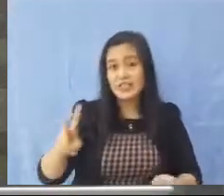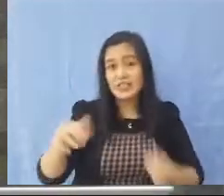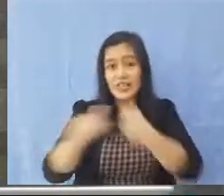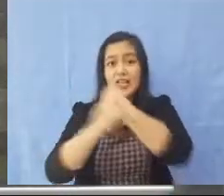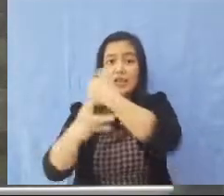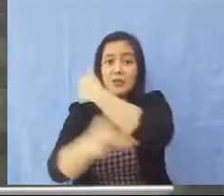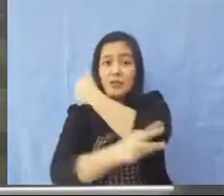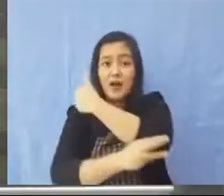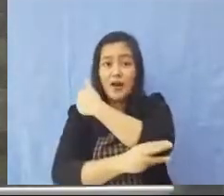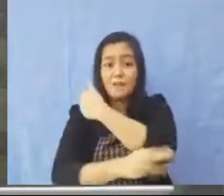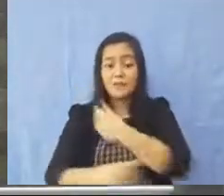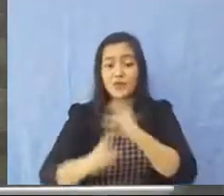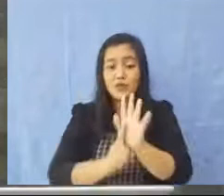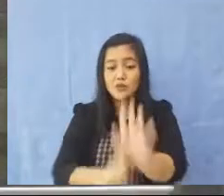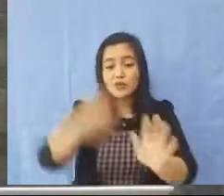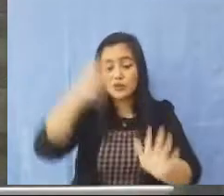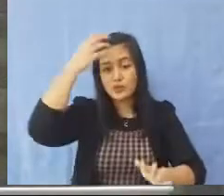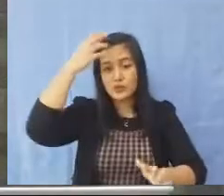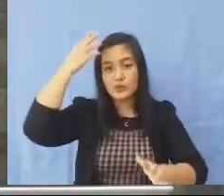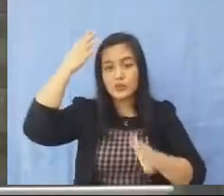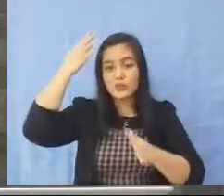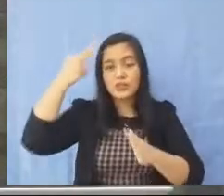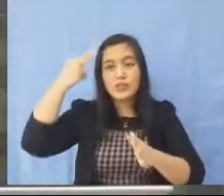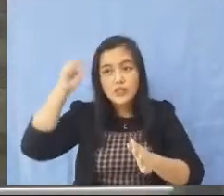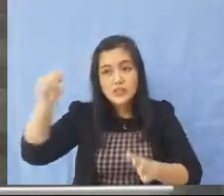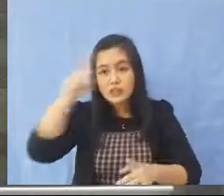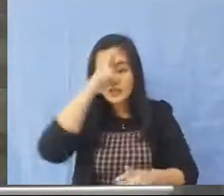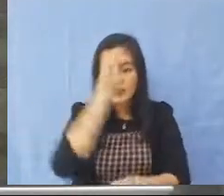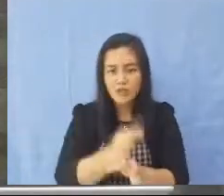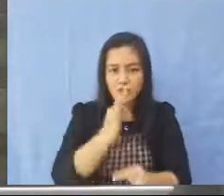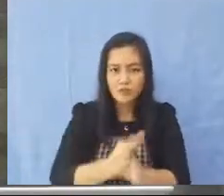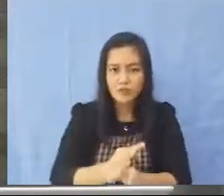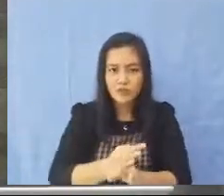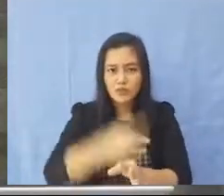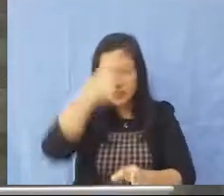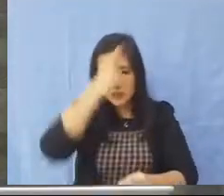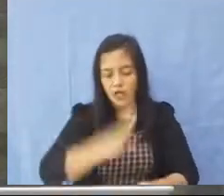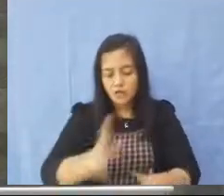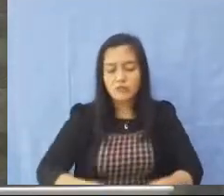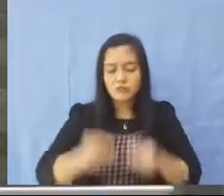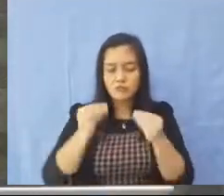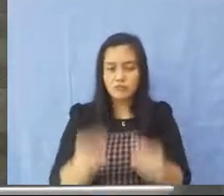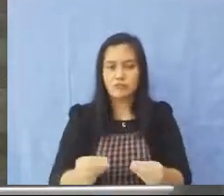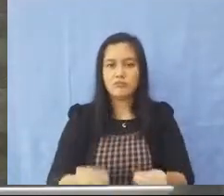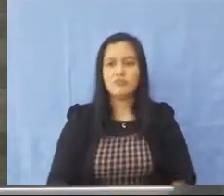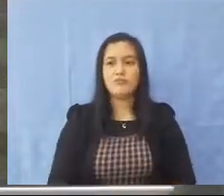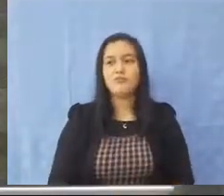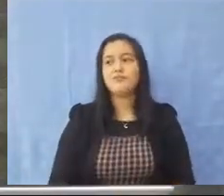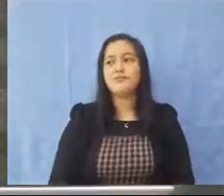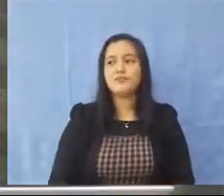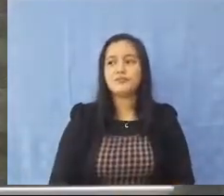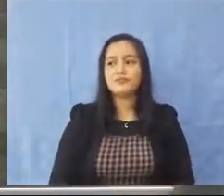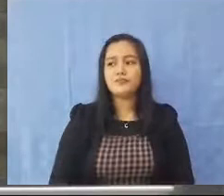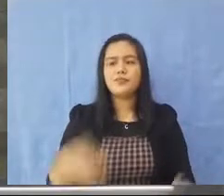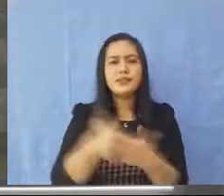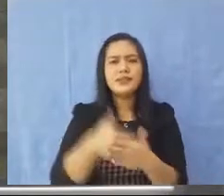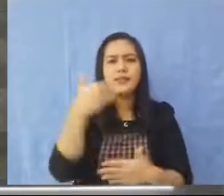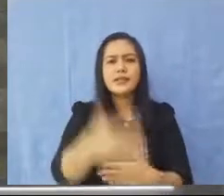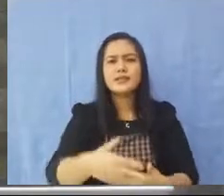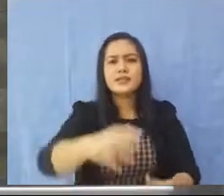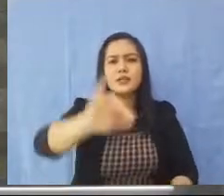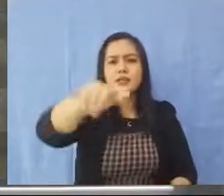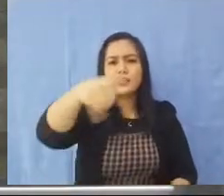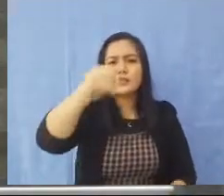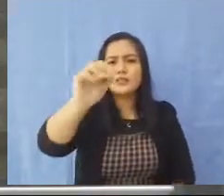niya sa Panginoon. And of course, Jacob, a man whose life was transformed by prayer.